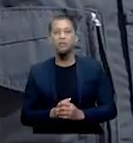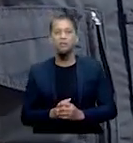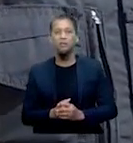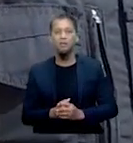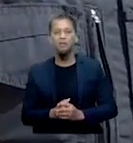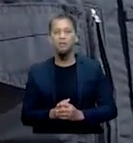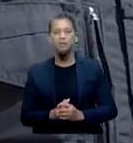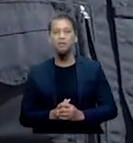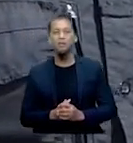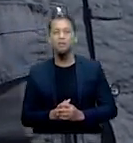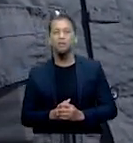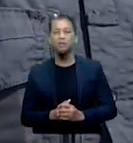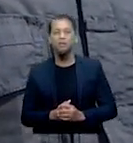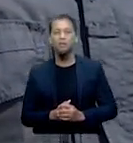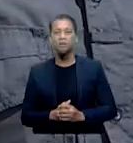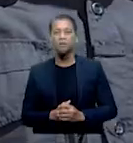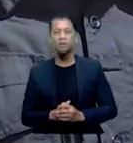mencuci mukanya di